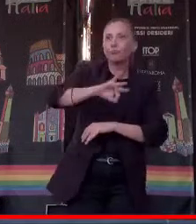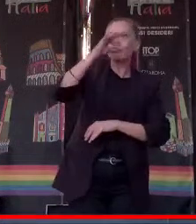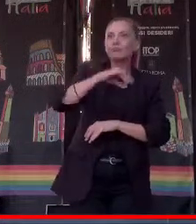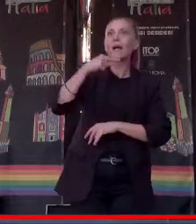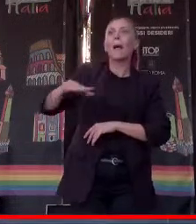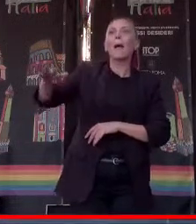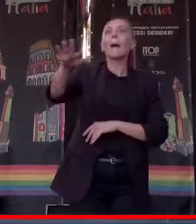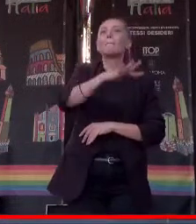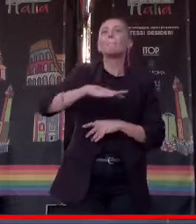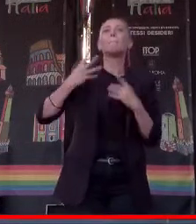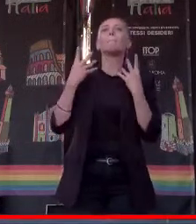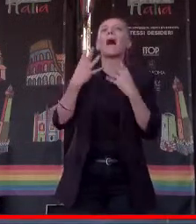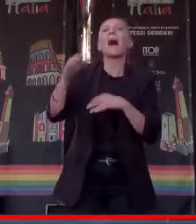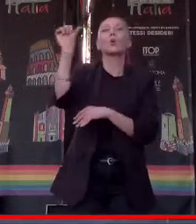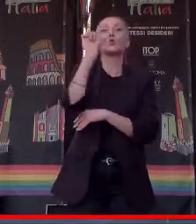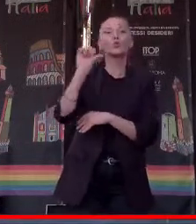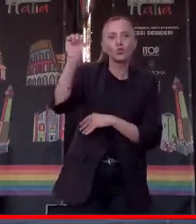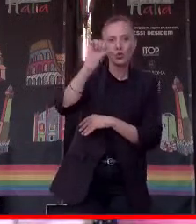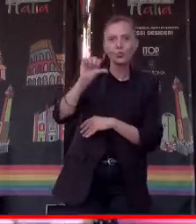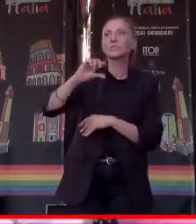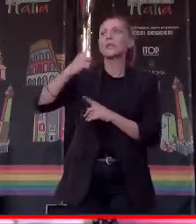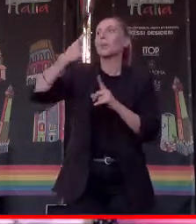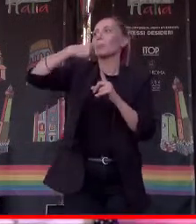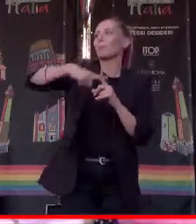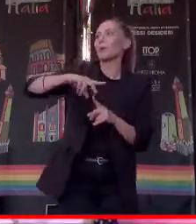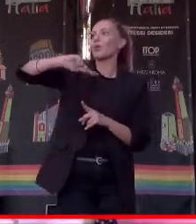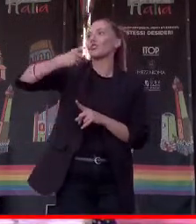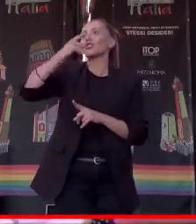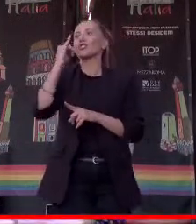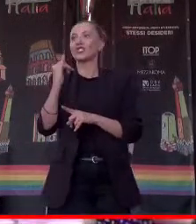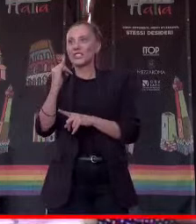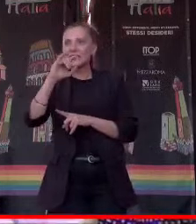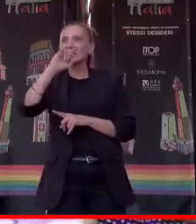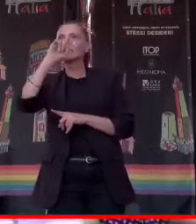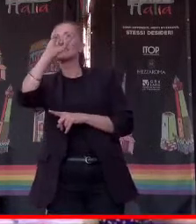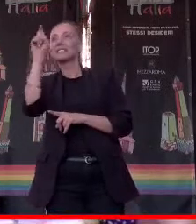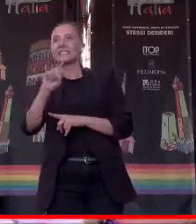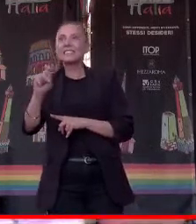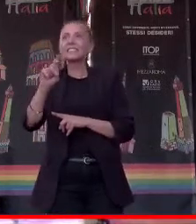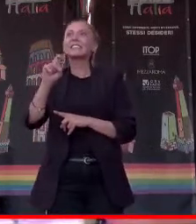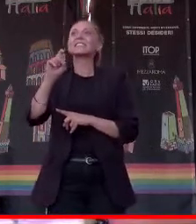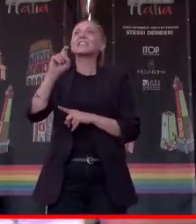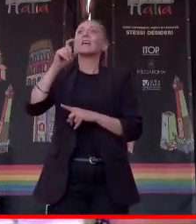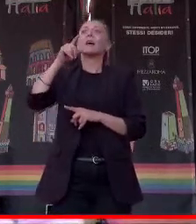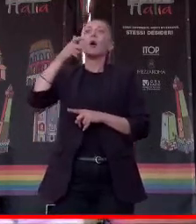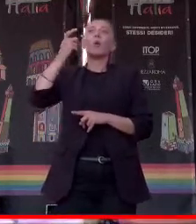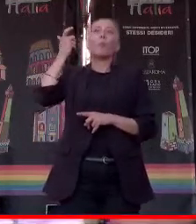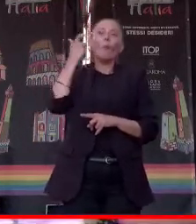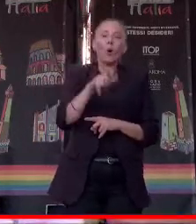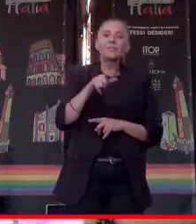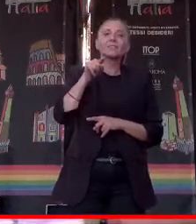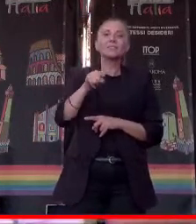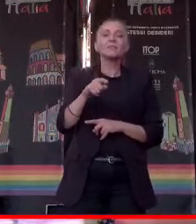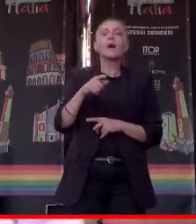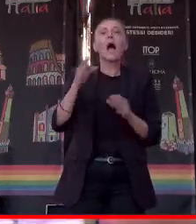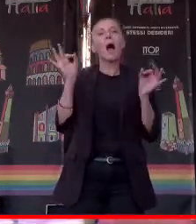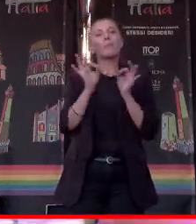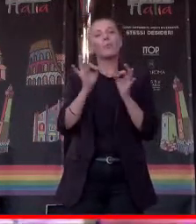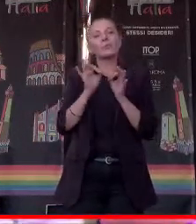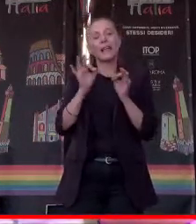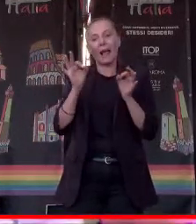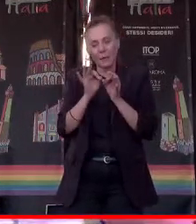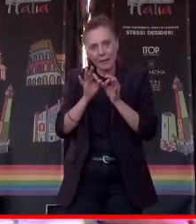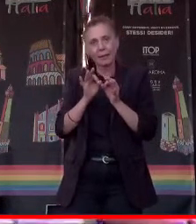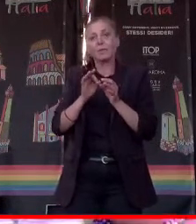ringraziare l'organizzazione GIX e Parco Schuster perché ospita per la seconda volta quest'anno un appuntamento di rilevanza cittadina e